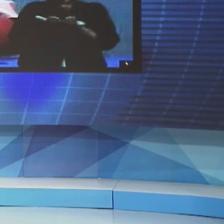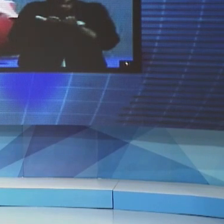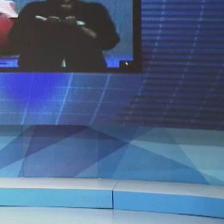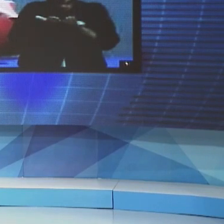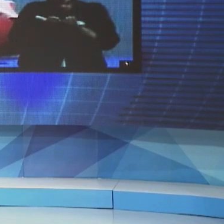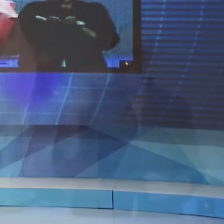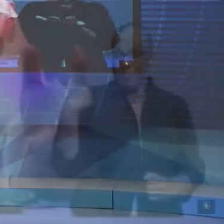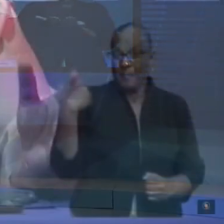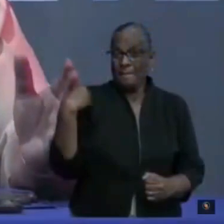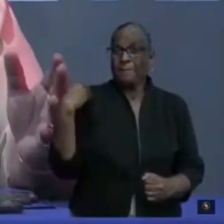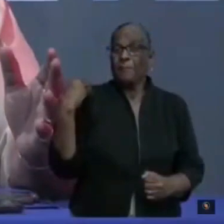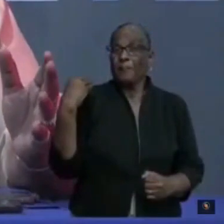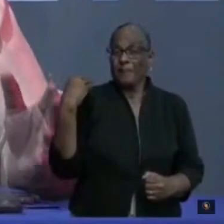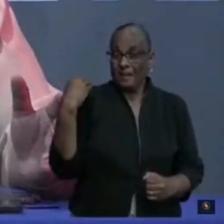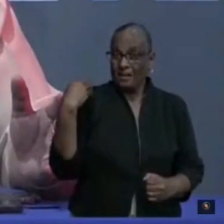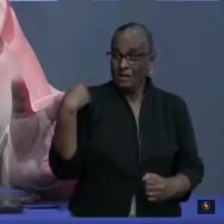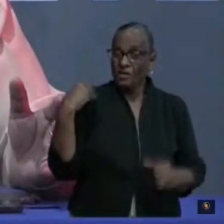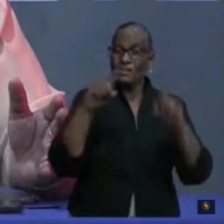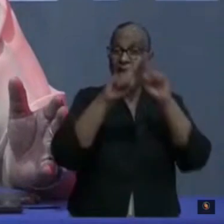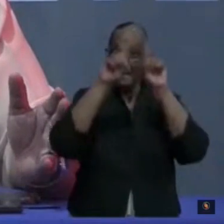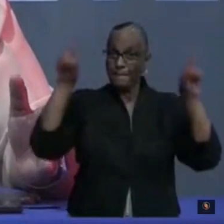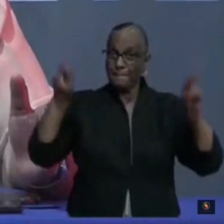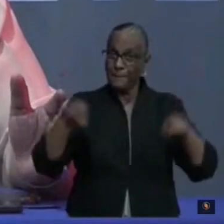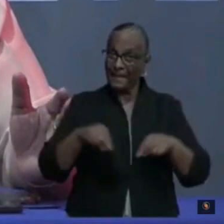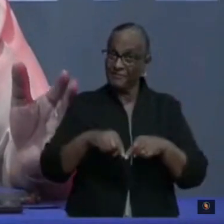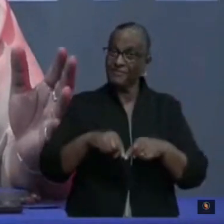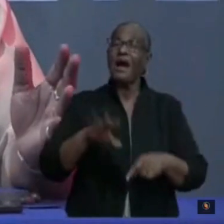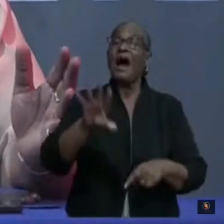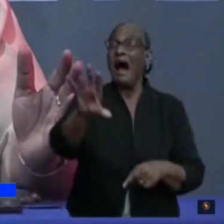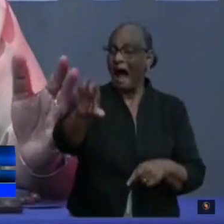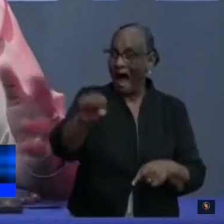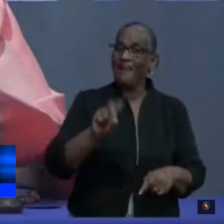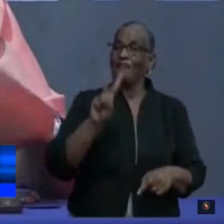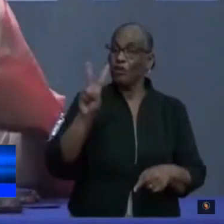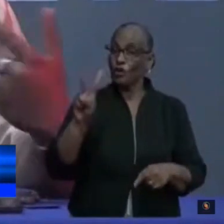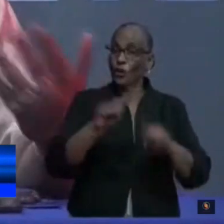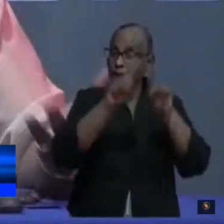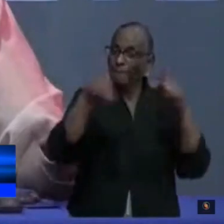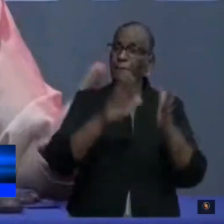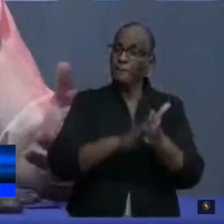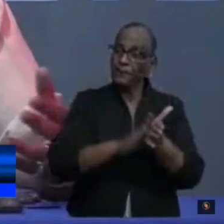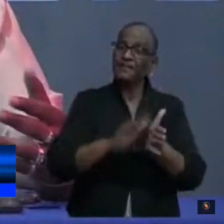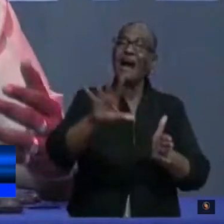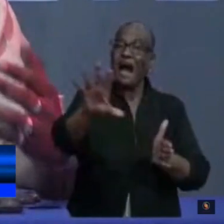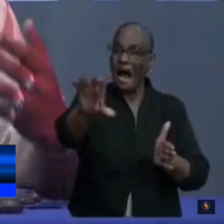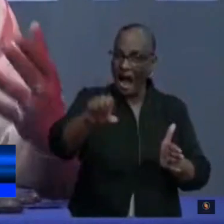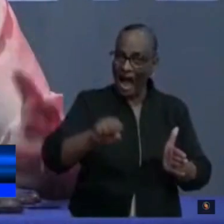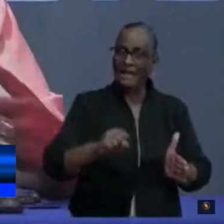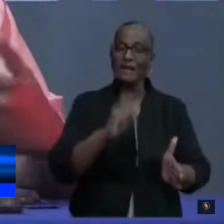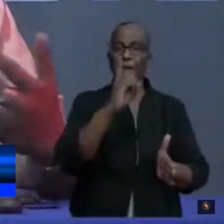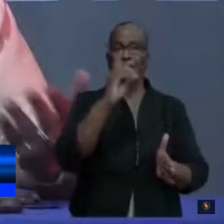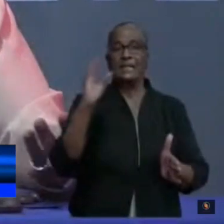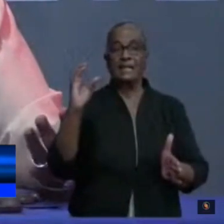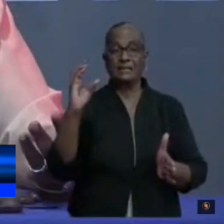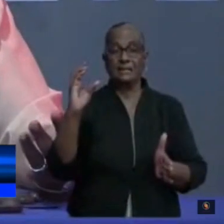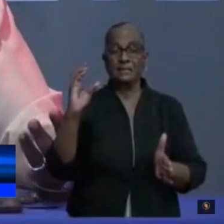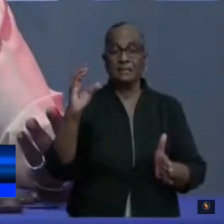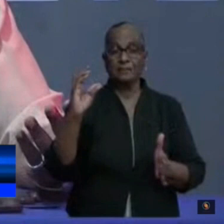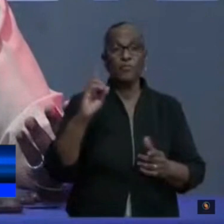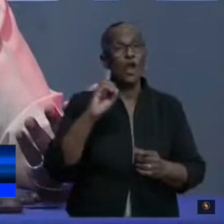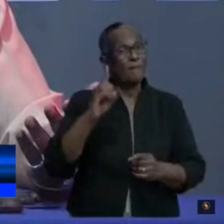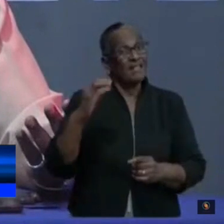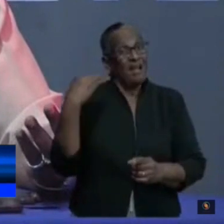maatregelen. Ze gaat die instructies halen, ja, en voegt ze uit. Want vanaf 1